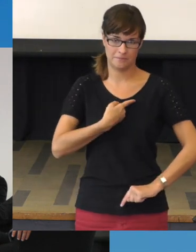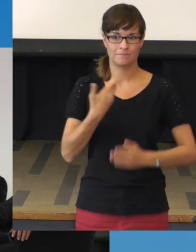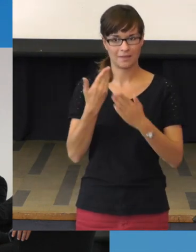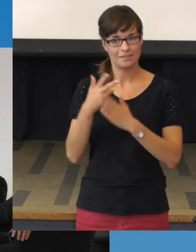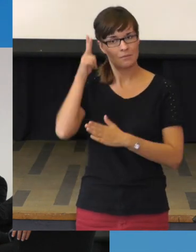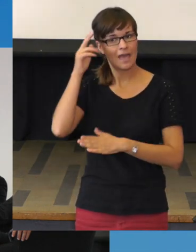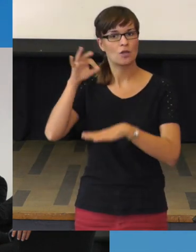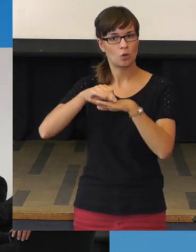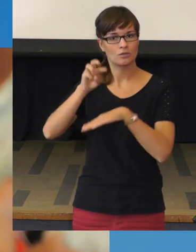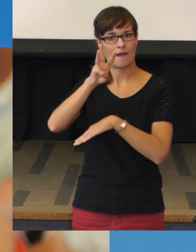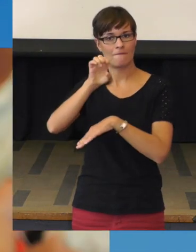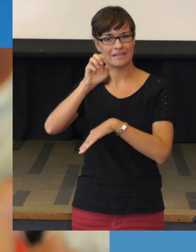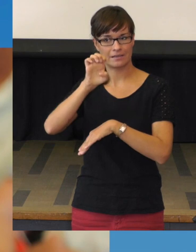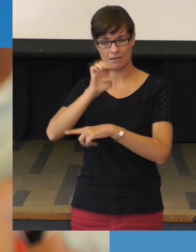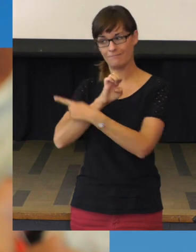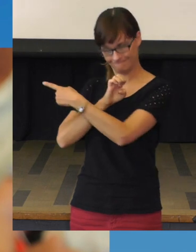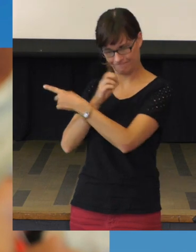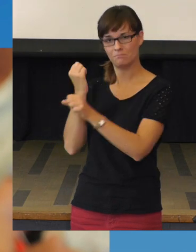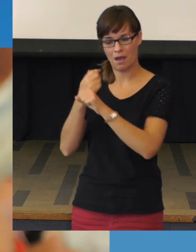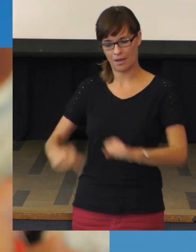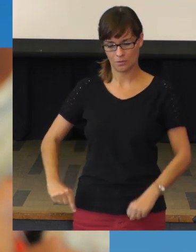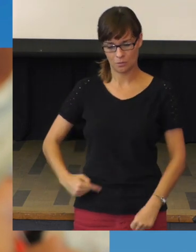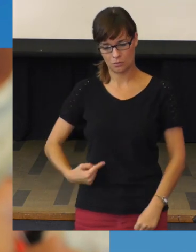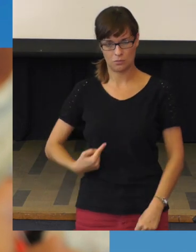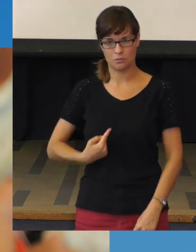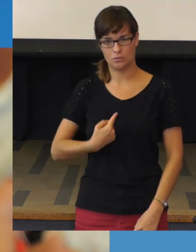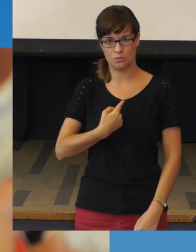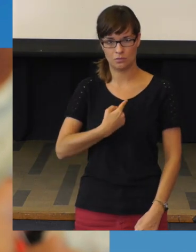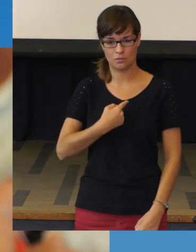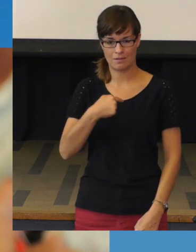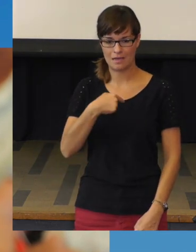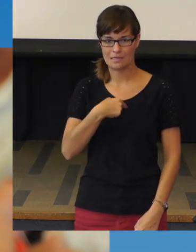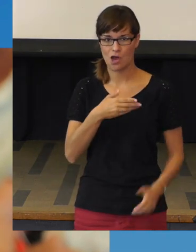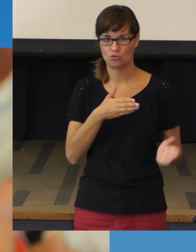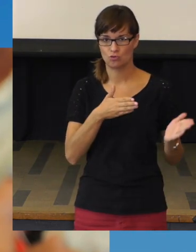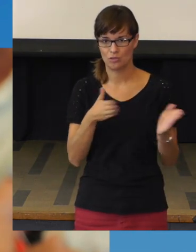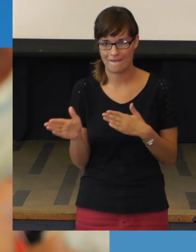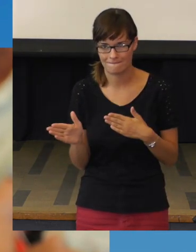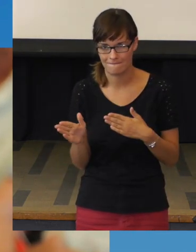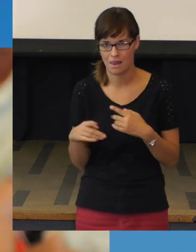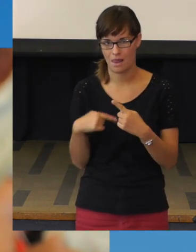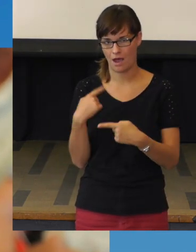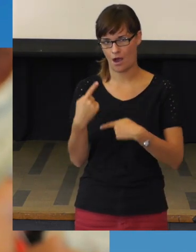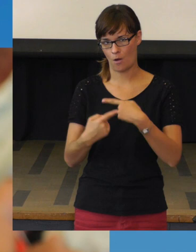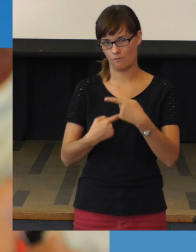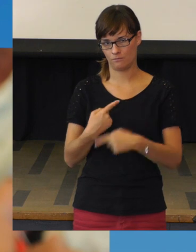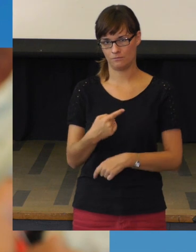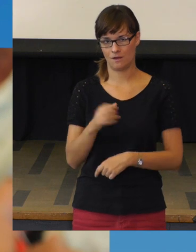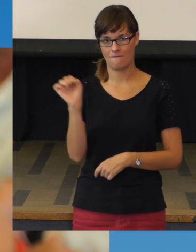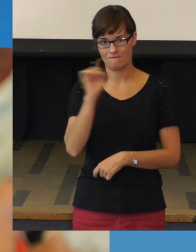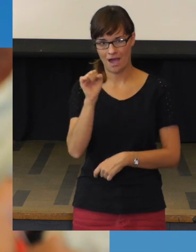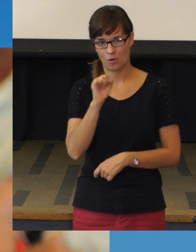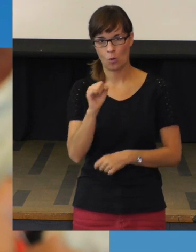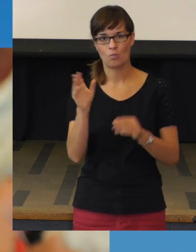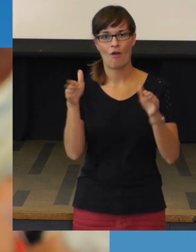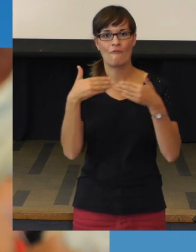Wicke passiert. Das ist schief gegangen, weil ich eine